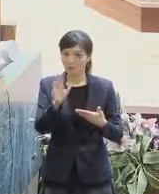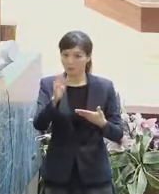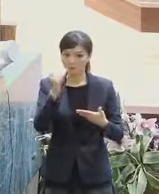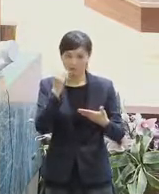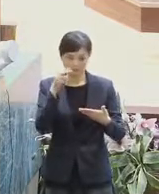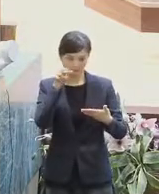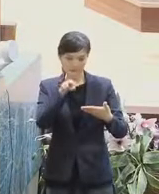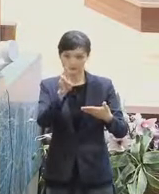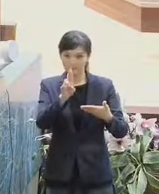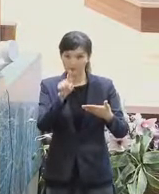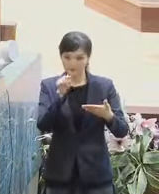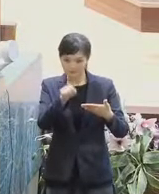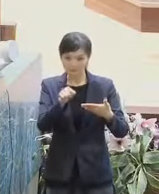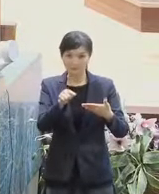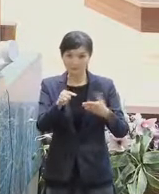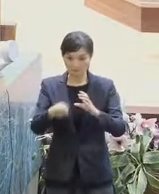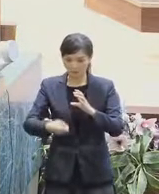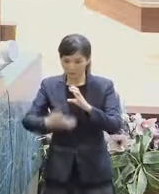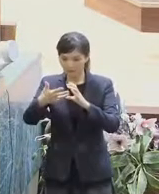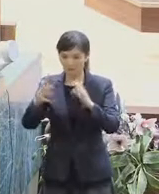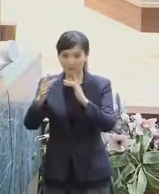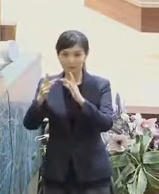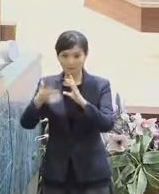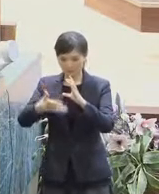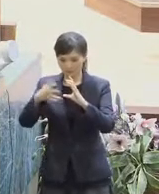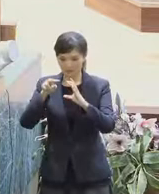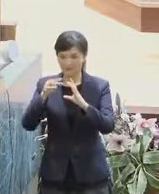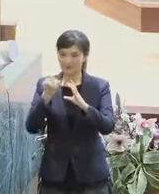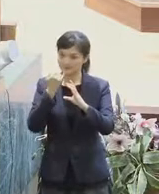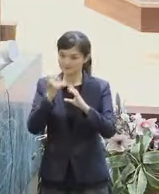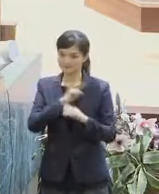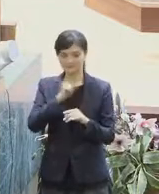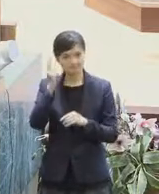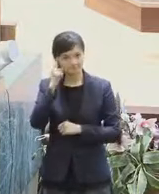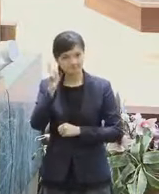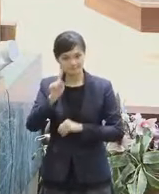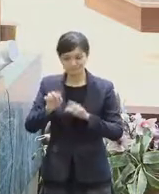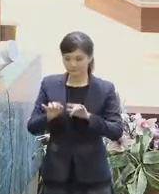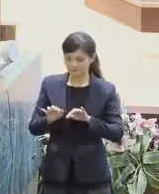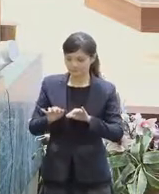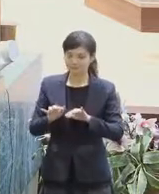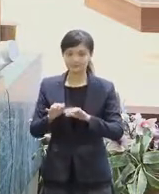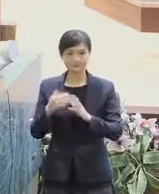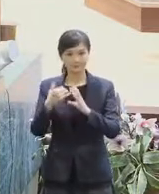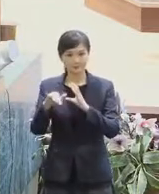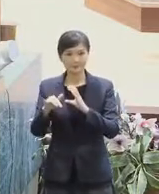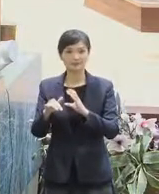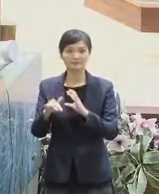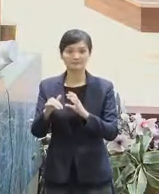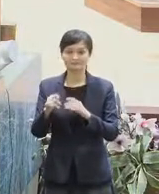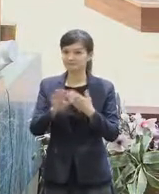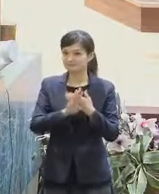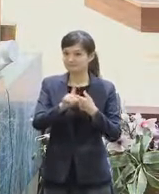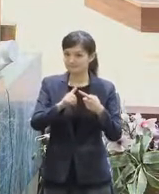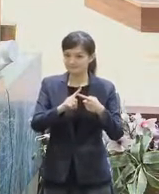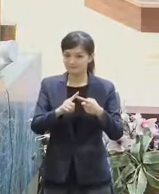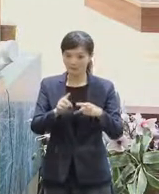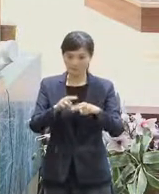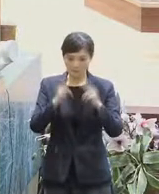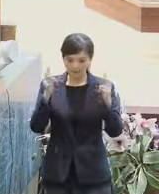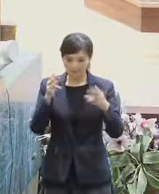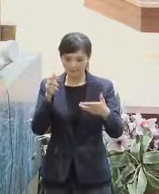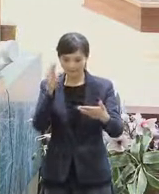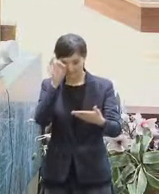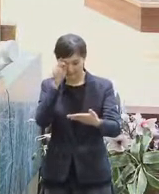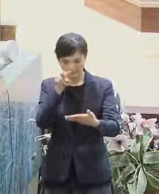进去之后就会到我们的线上共笔，你可以在那边打下你的心得、你的感想或是你的摘要，跟其他人一起共享。那